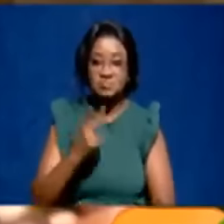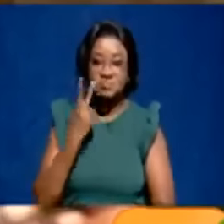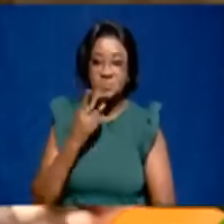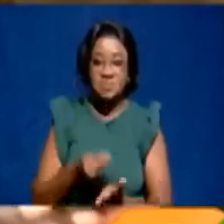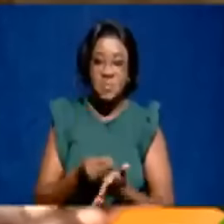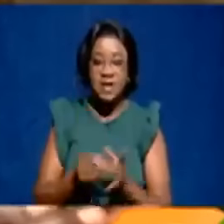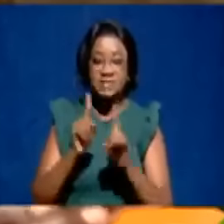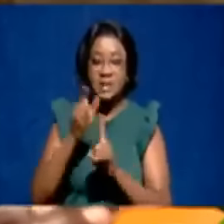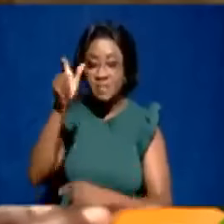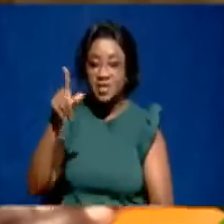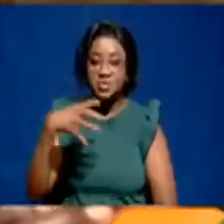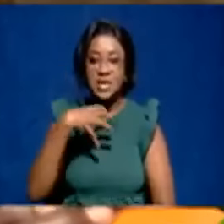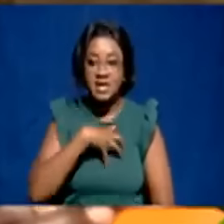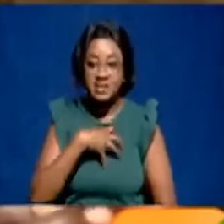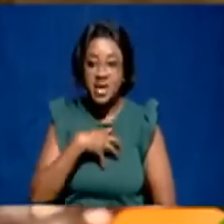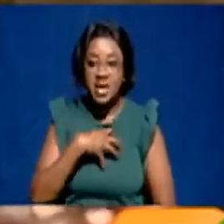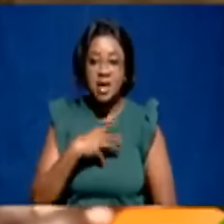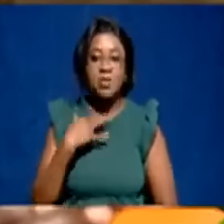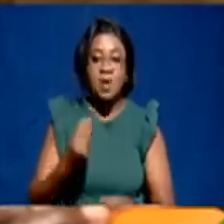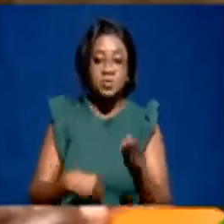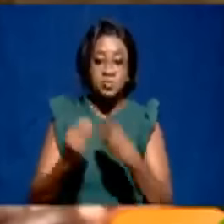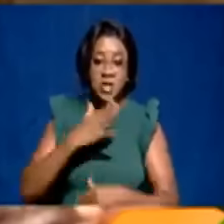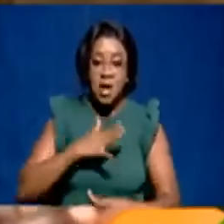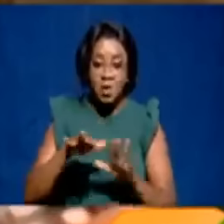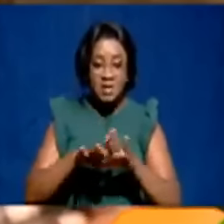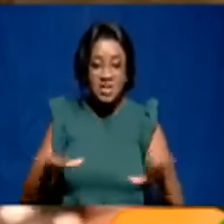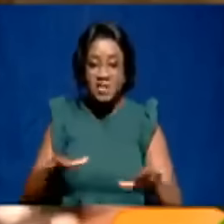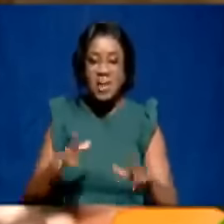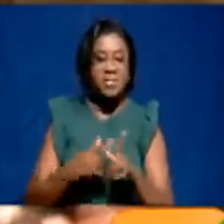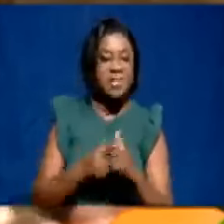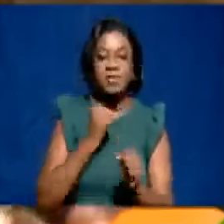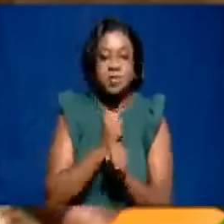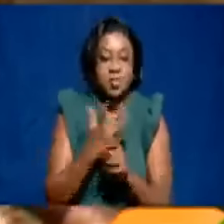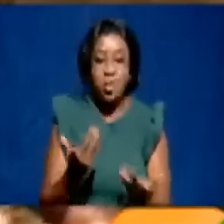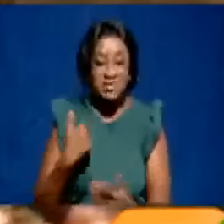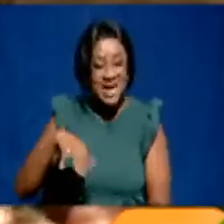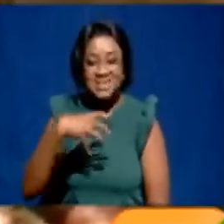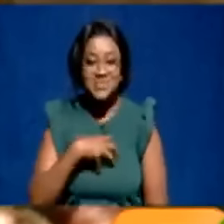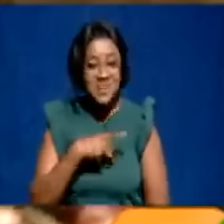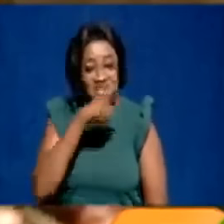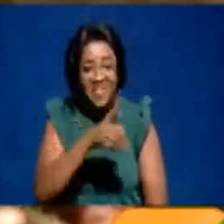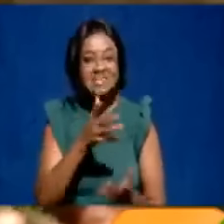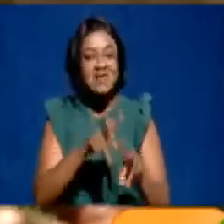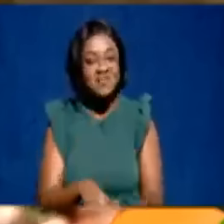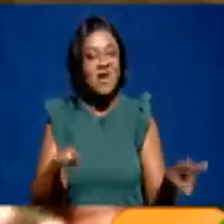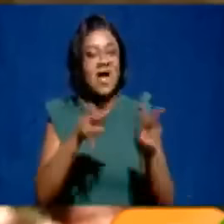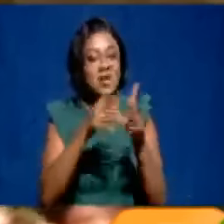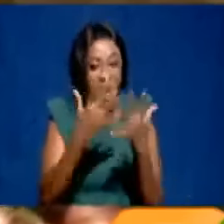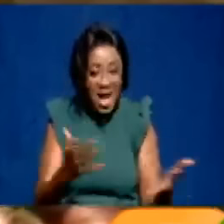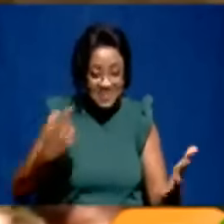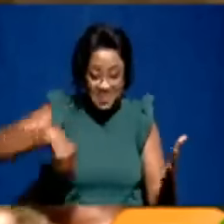amekuja retire, tuuze shamba tufanyie nini? Tuuze asset ile tulipata kwa